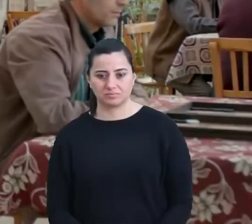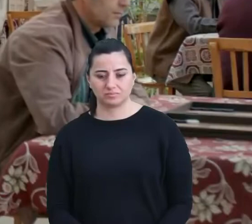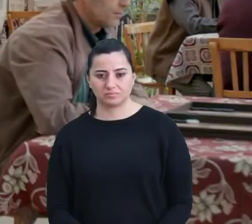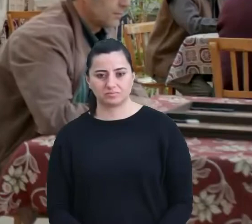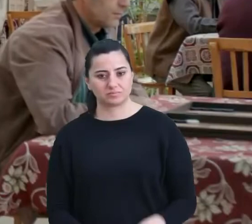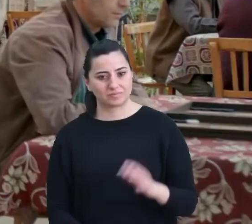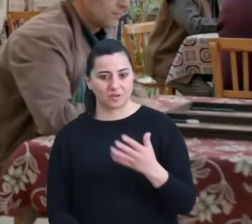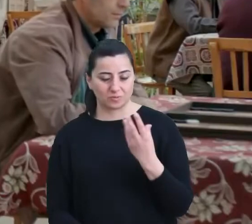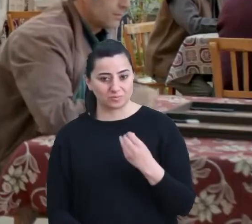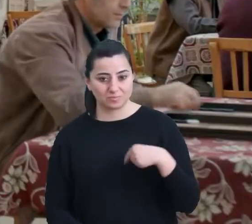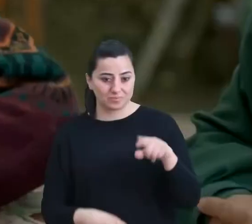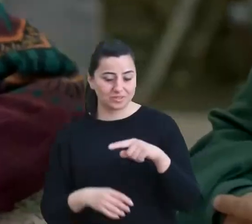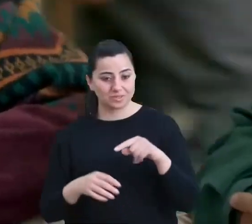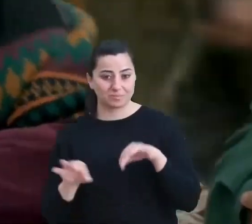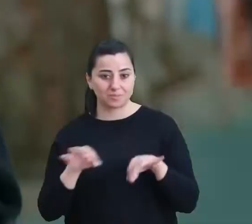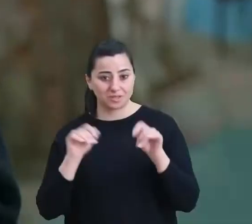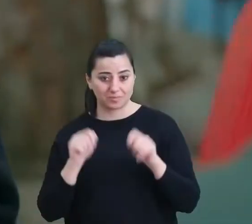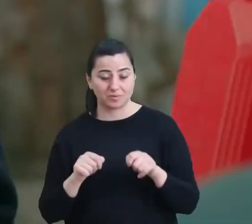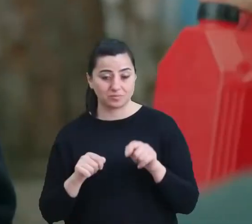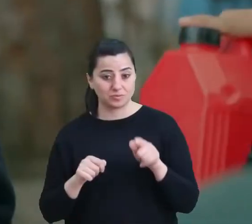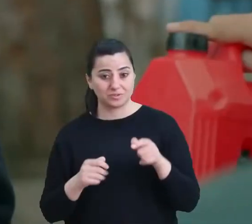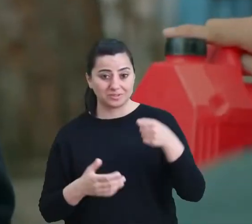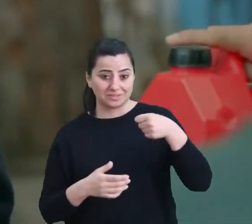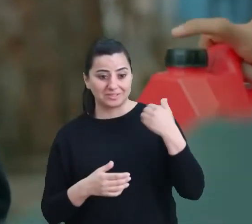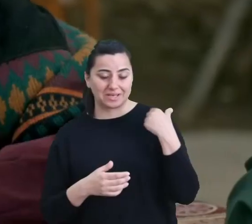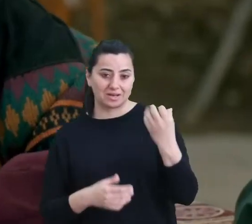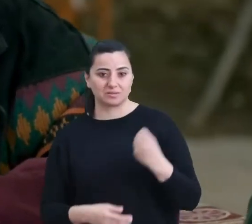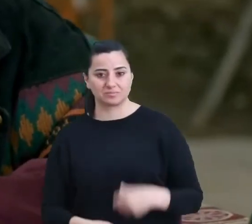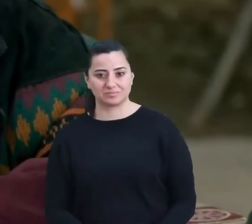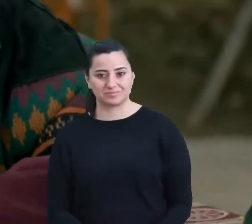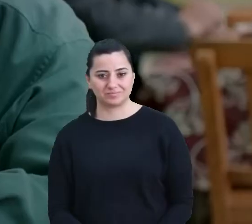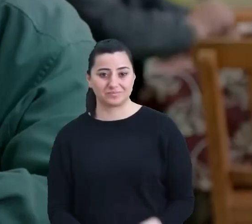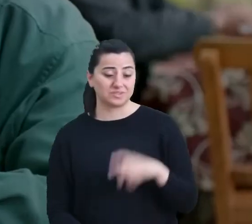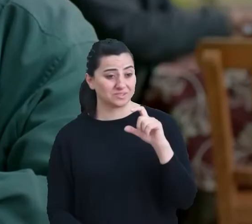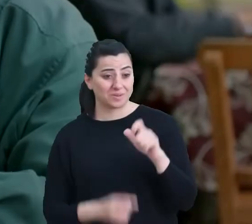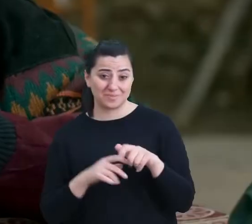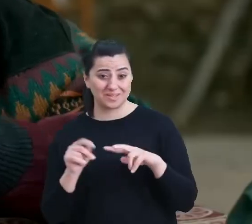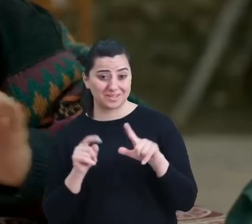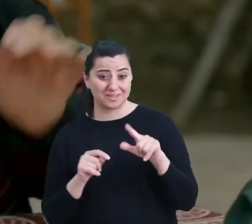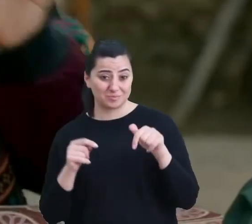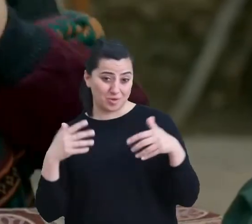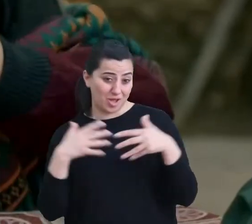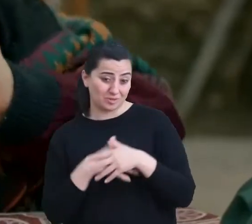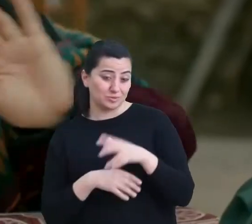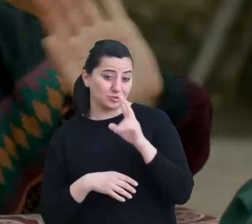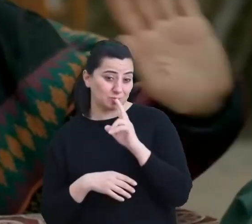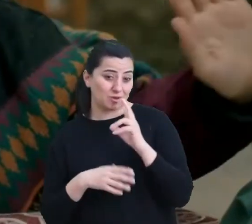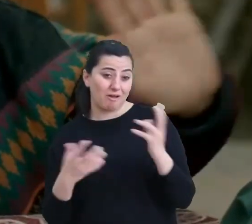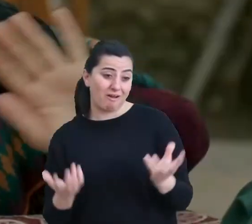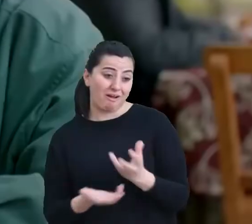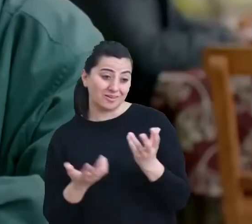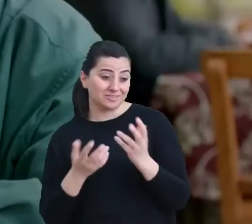Hadi gari. Biz de kalkalım da. Şu bidonu benzinle alalım. Cemil, bu akşamın sonu hep